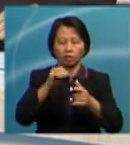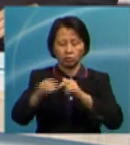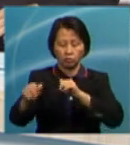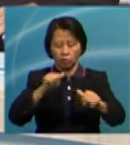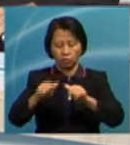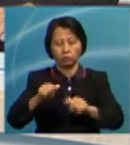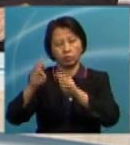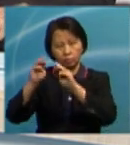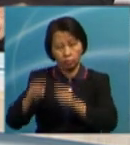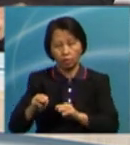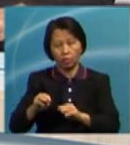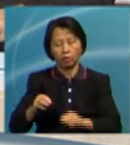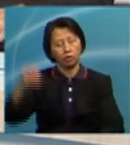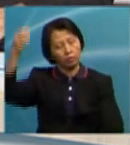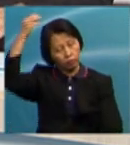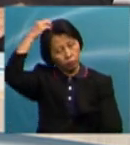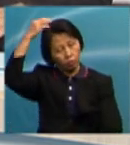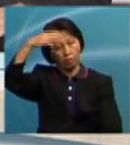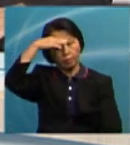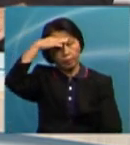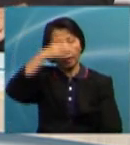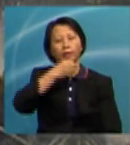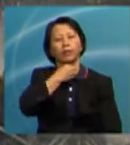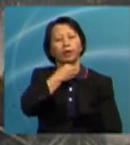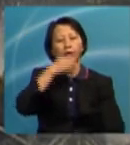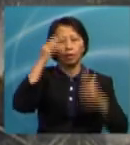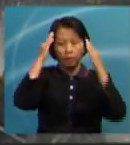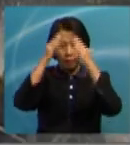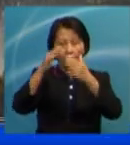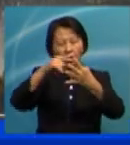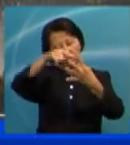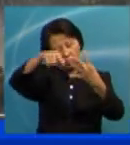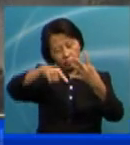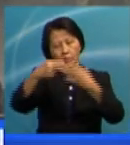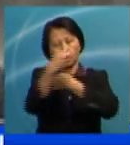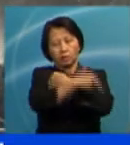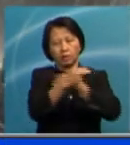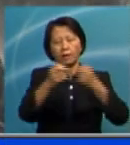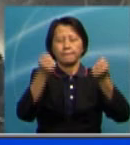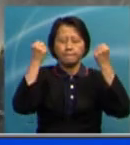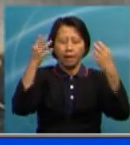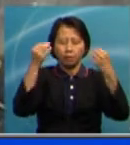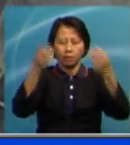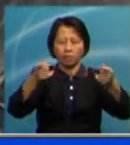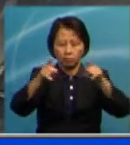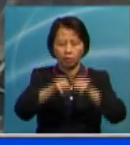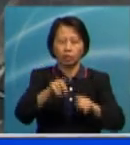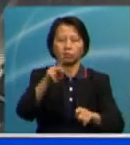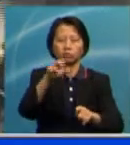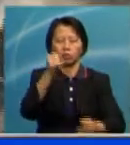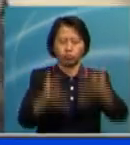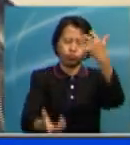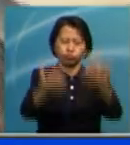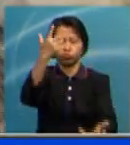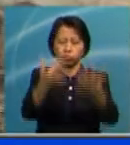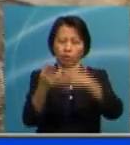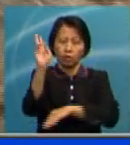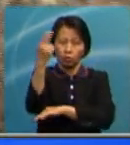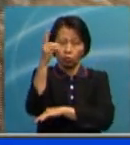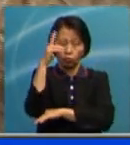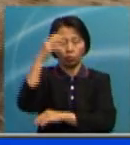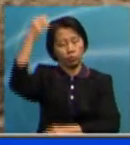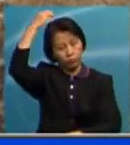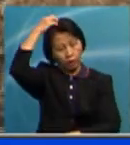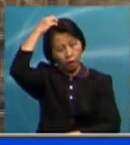manusia Negeri Selangor Johor perak dan Pahang antara Negeri yanging banyak berlakunya kes ut di